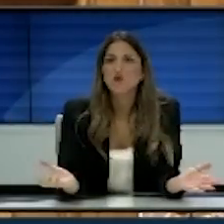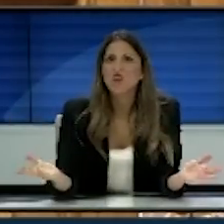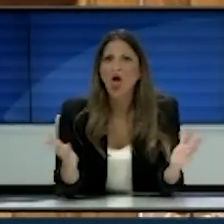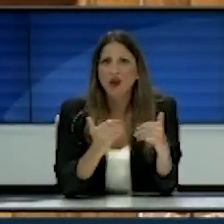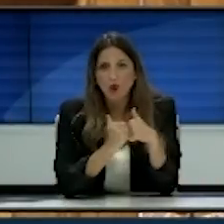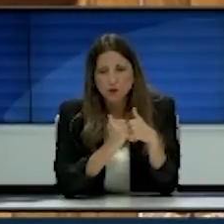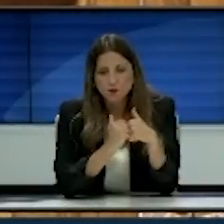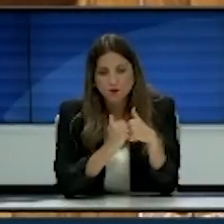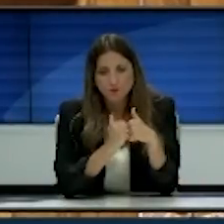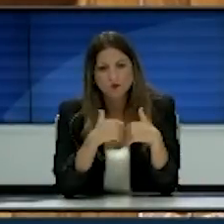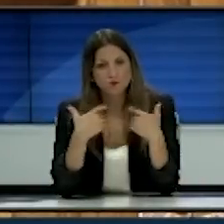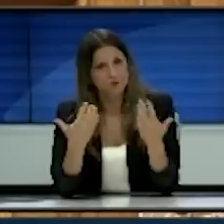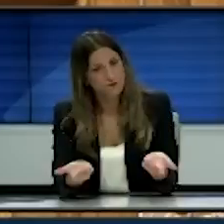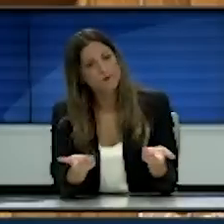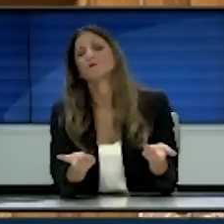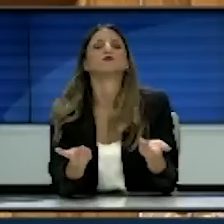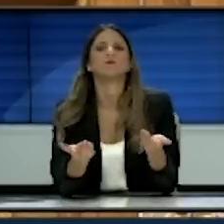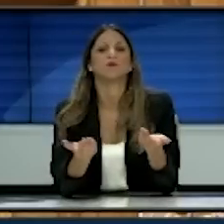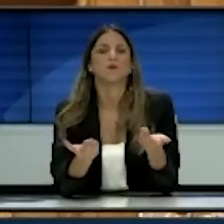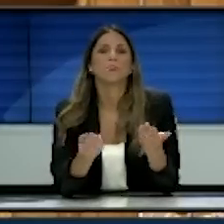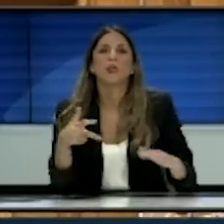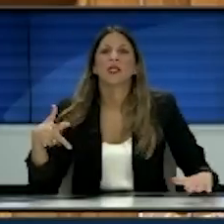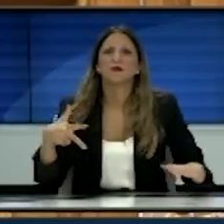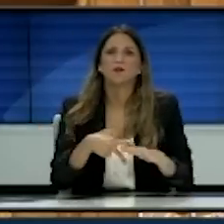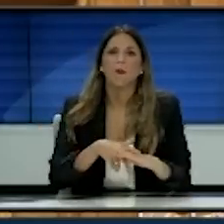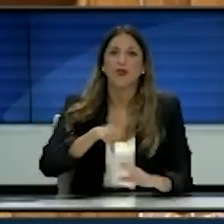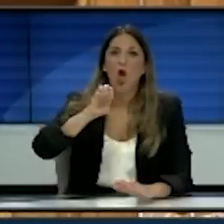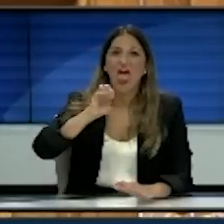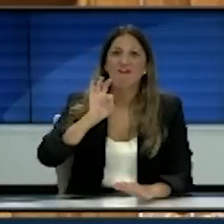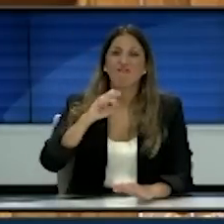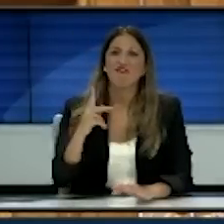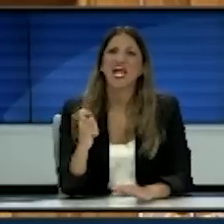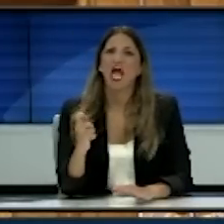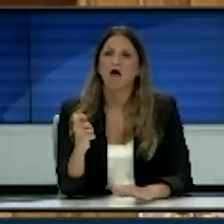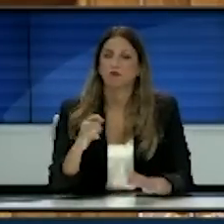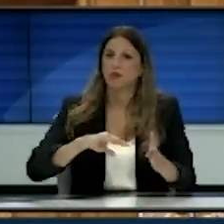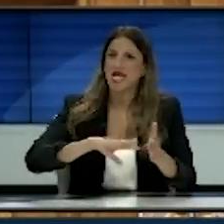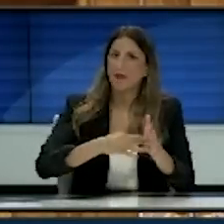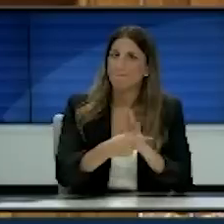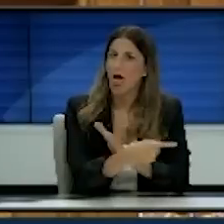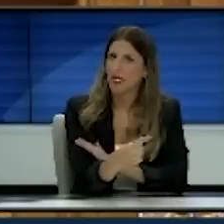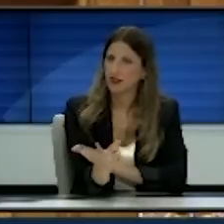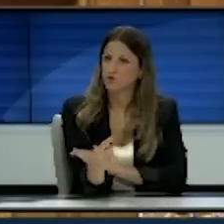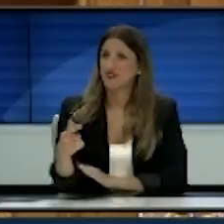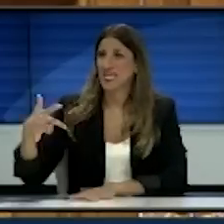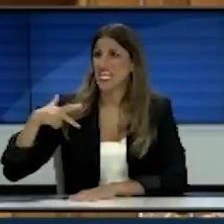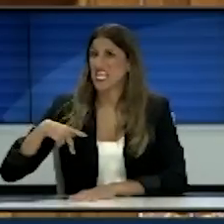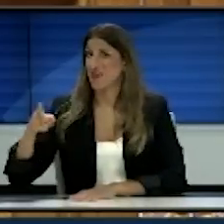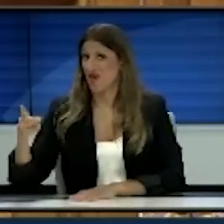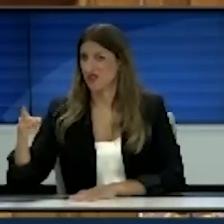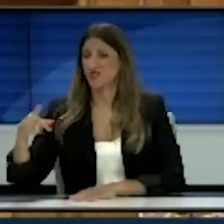όμως, χωρίς τη συμβολή των εργαζομένων του ΕΦΚΑ, τους οποίους η κυβέρνηση διαστόματος